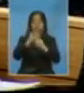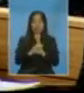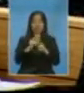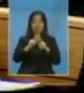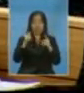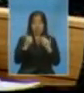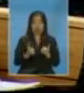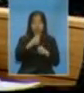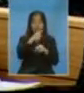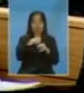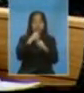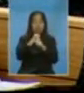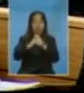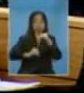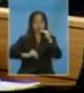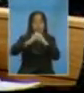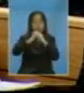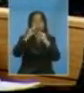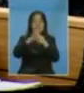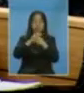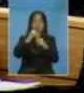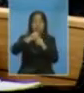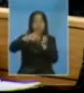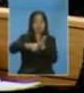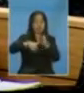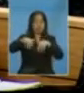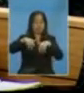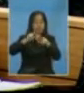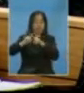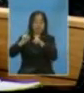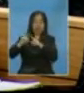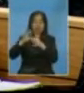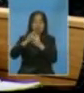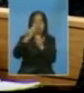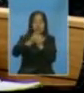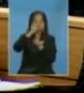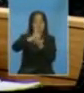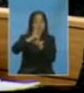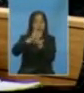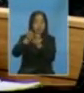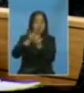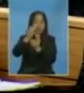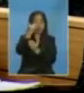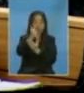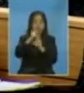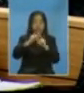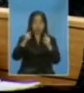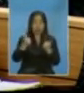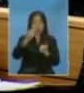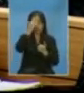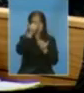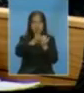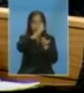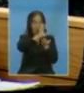อท่านขยายเพดานหรือสร้างช่องว่างในงบประมาณให้ท่านใช้เงินได้ท่านกลับไม่ใช้งบประมาณ